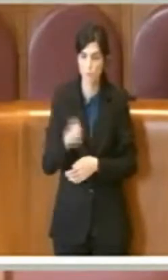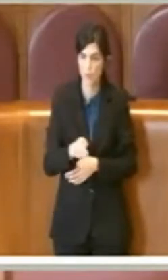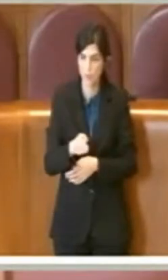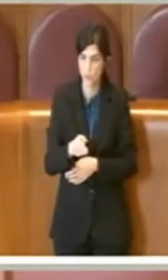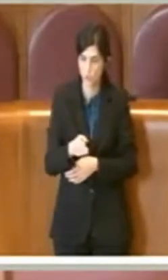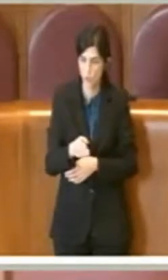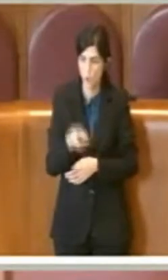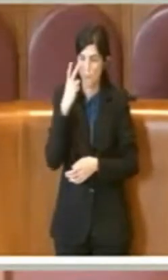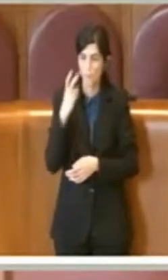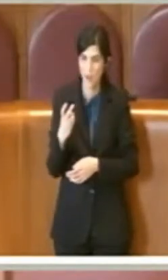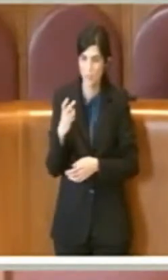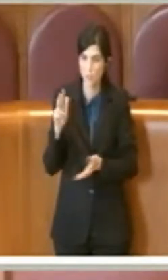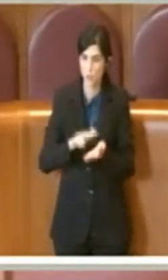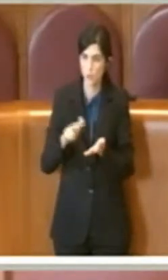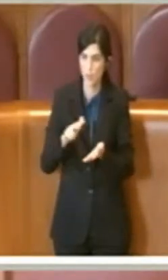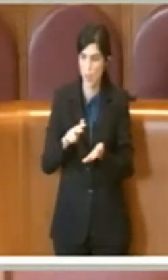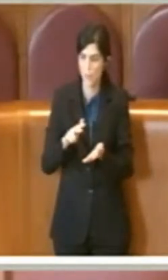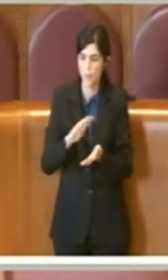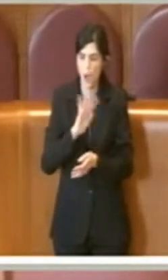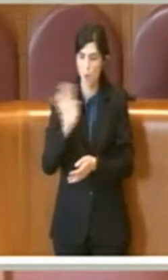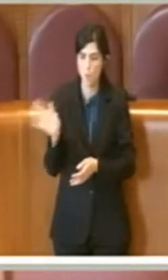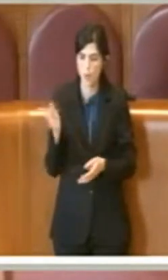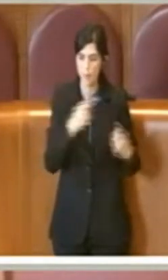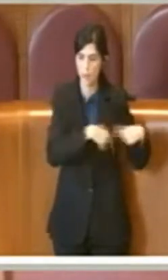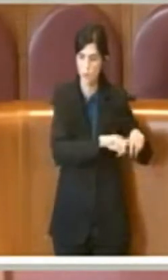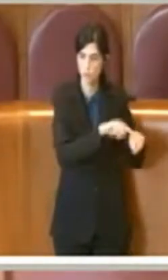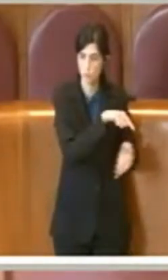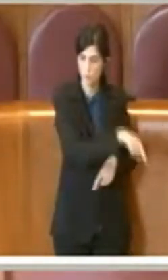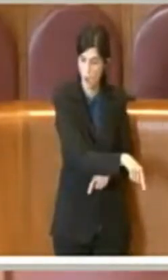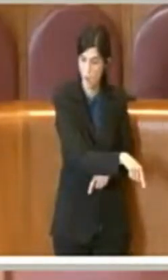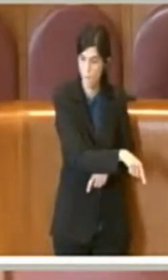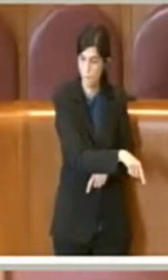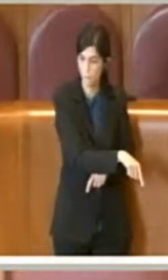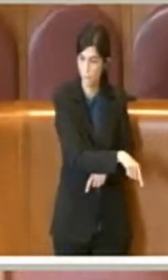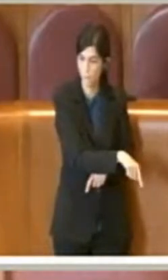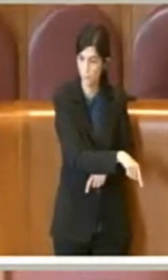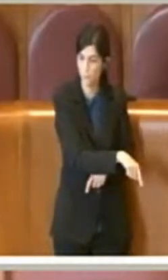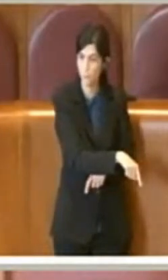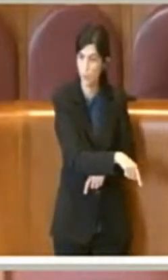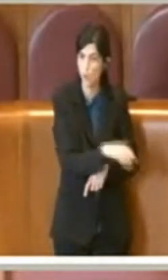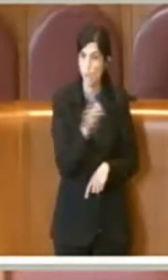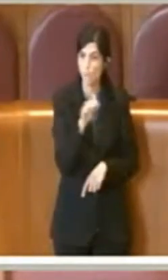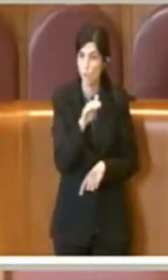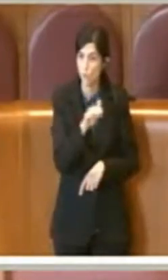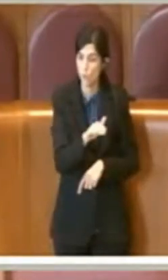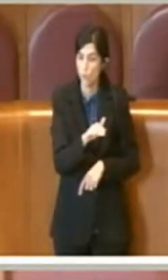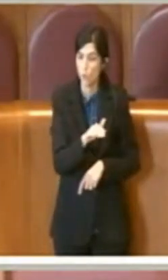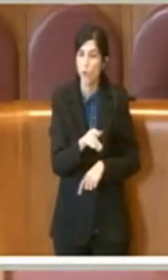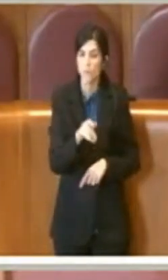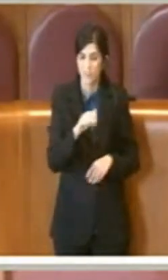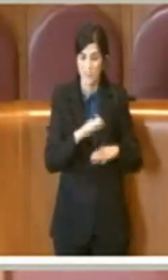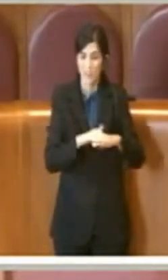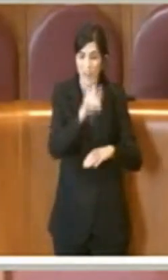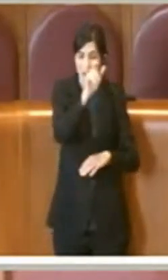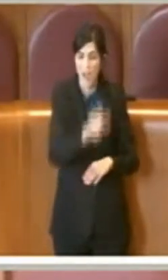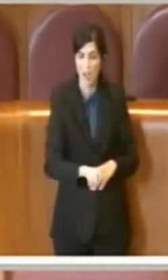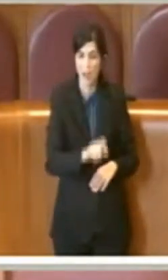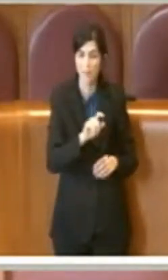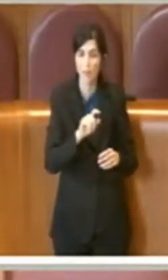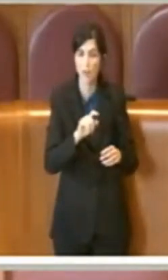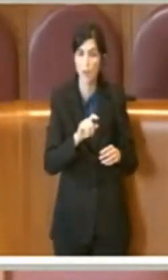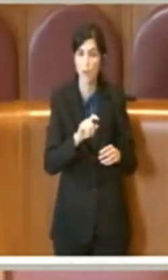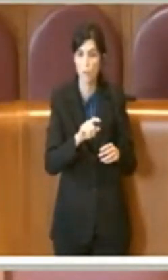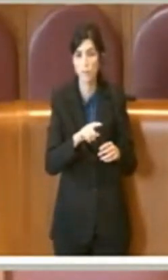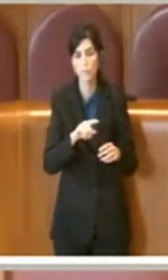previsto da un'altra delibera di giunta quando poi verrà nominato il successivo garante delle persone private